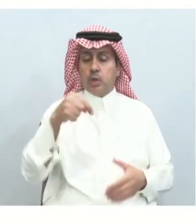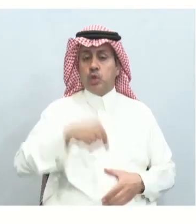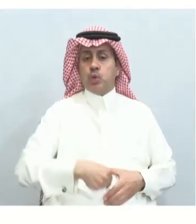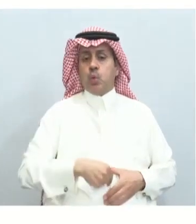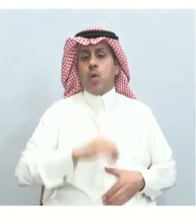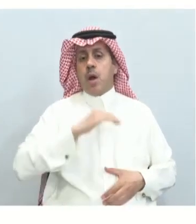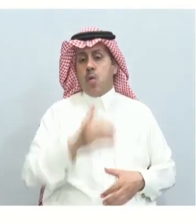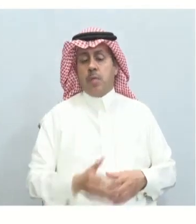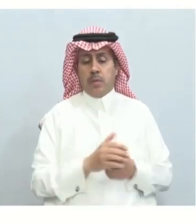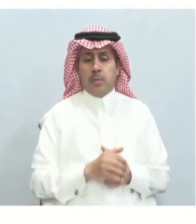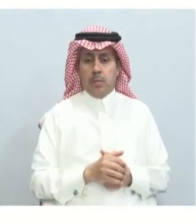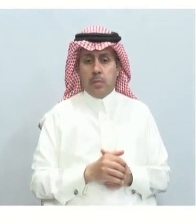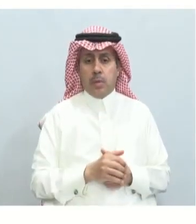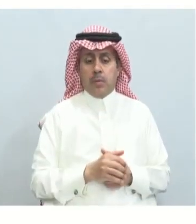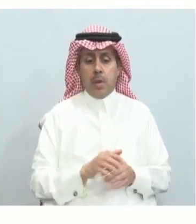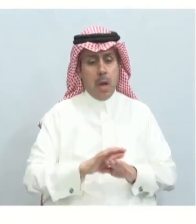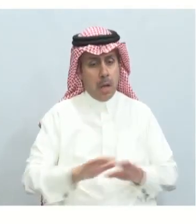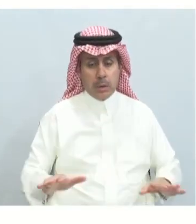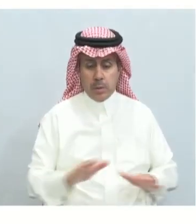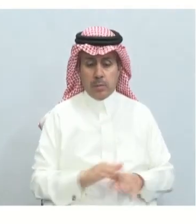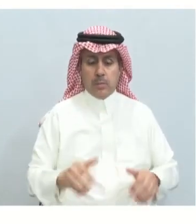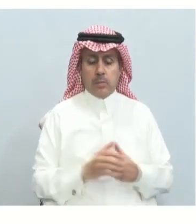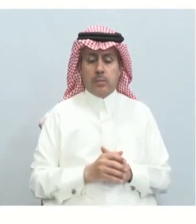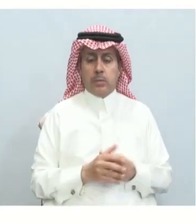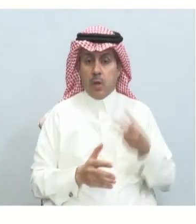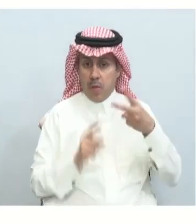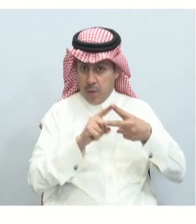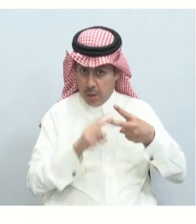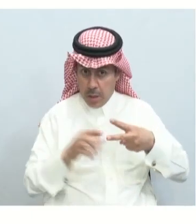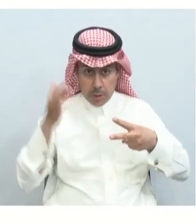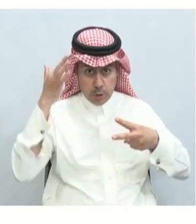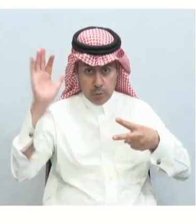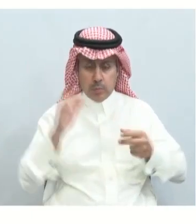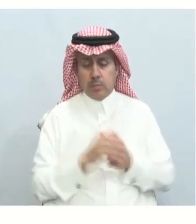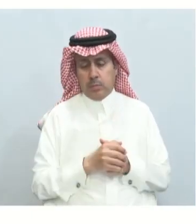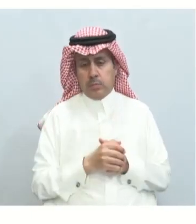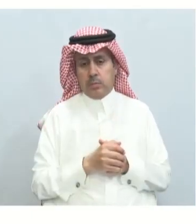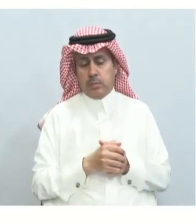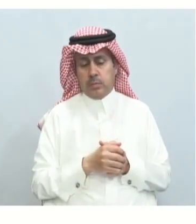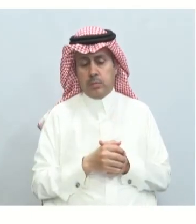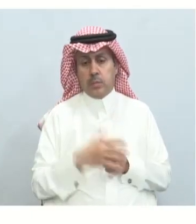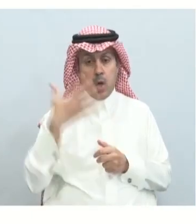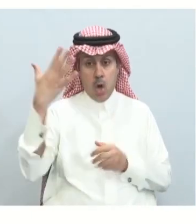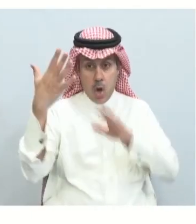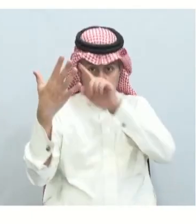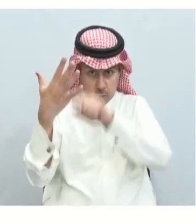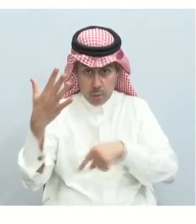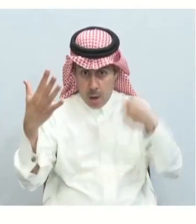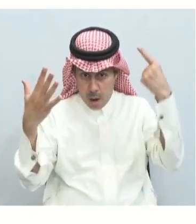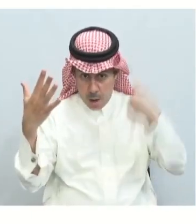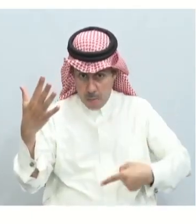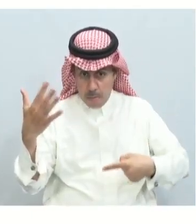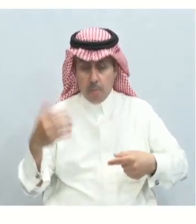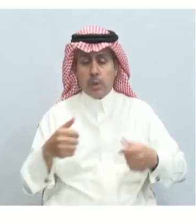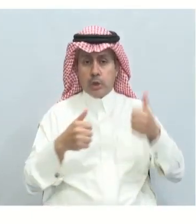داخليا وهذا ايضا لا اشكال فيه فهذه هي الصور جائزه وليست محرمه